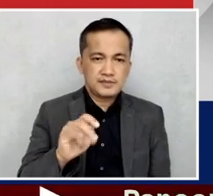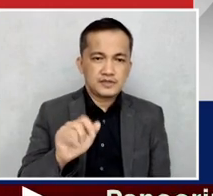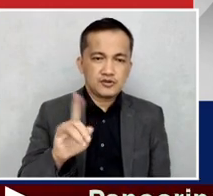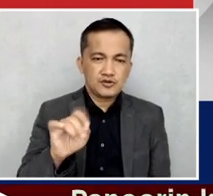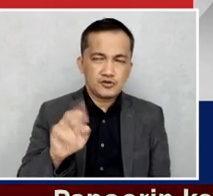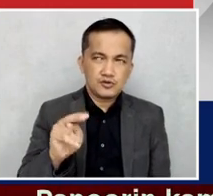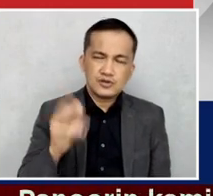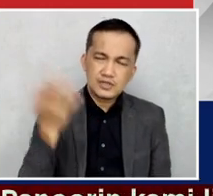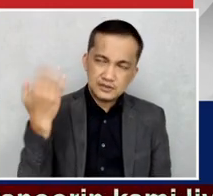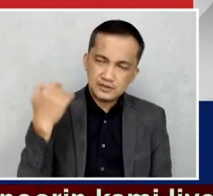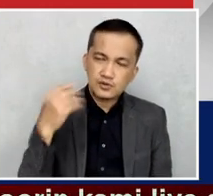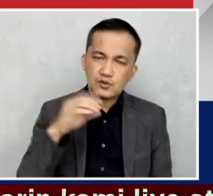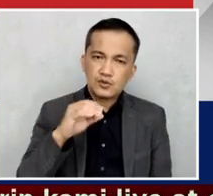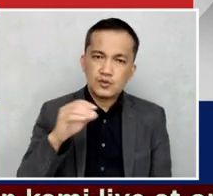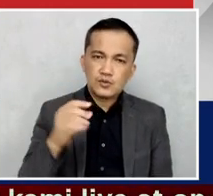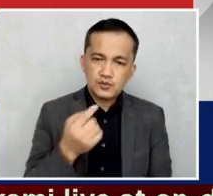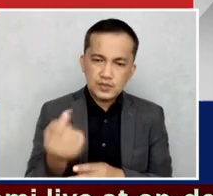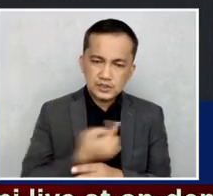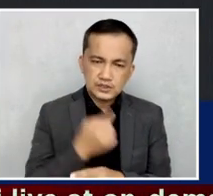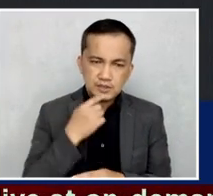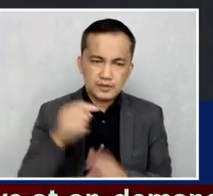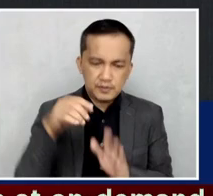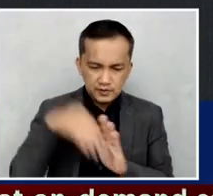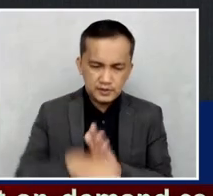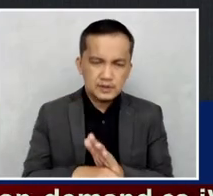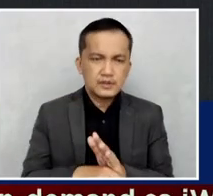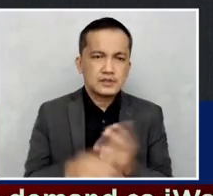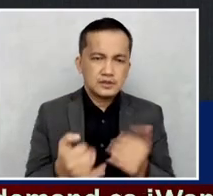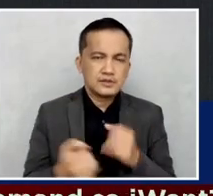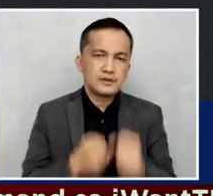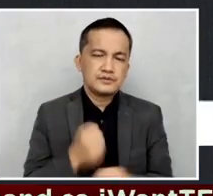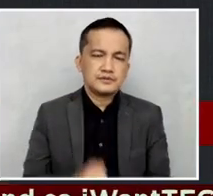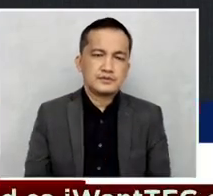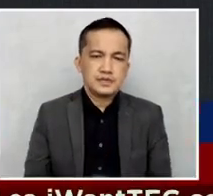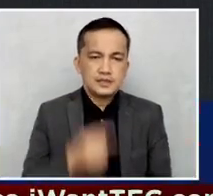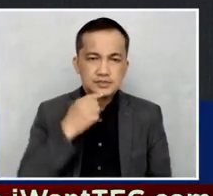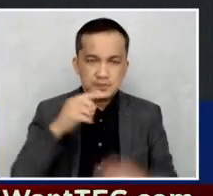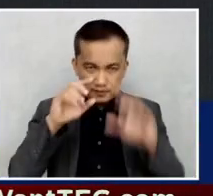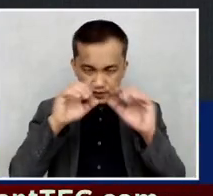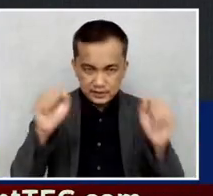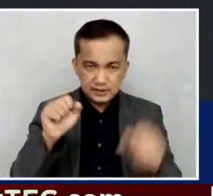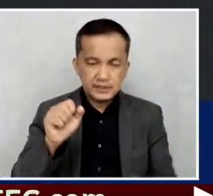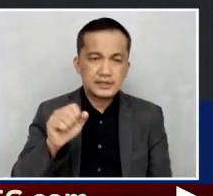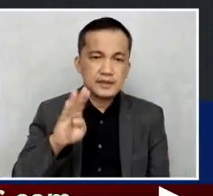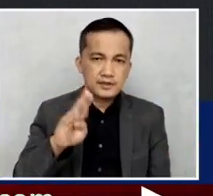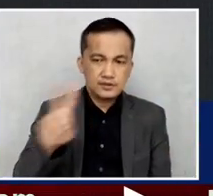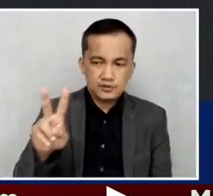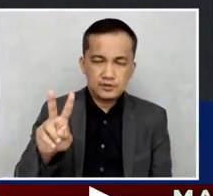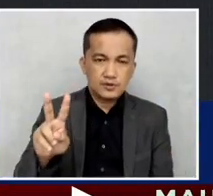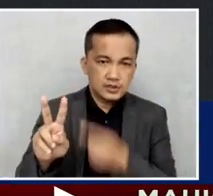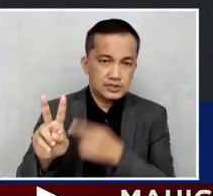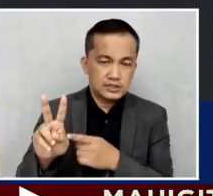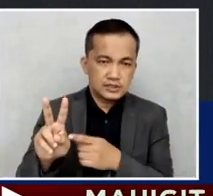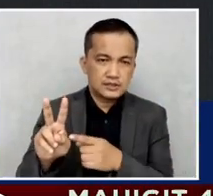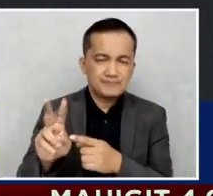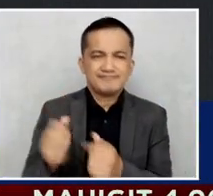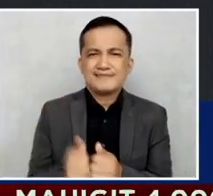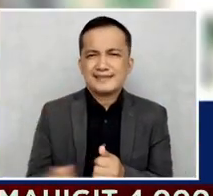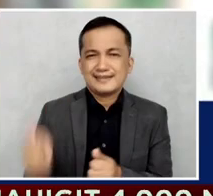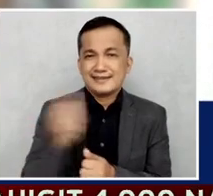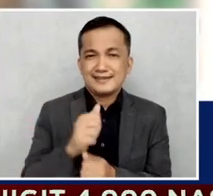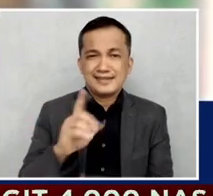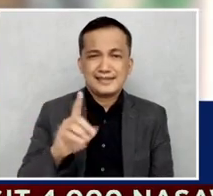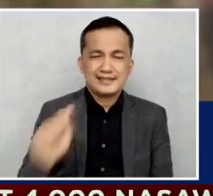na pababa na dapat ang inflation ngayong taon. Ayon naman kay Pangulong Ferdinand Marcos Jr. na siya ring tumatayong Agriculture